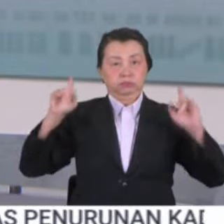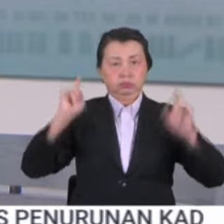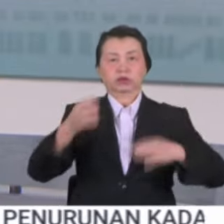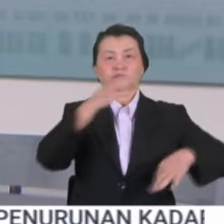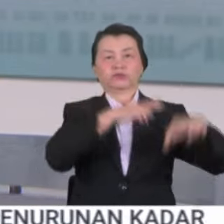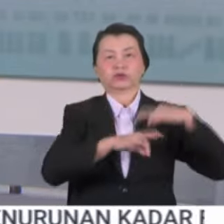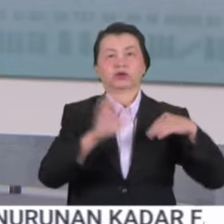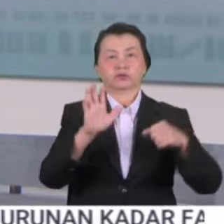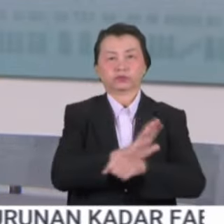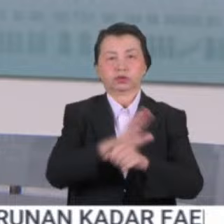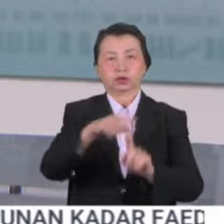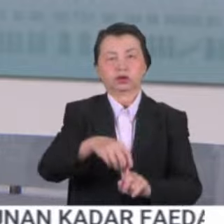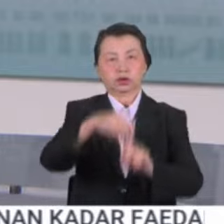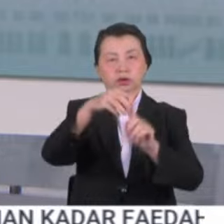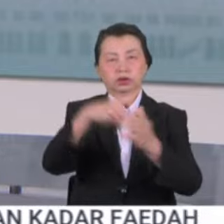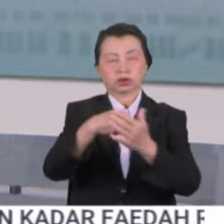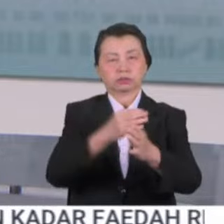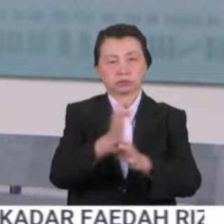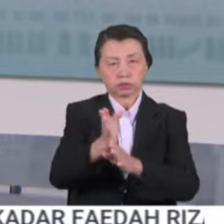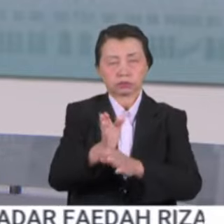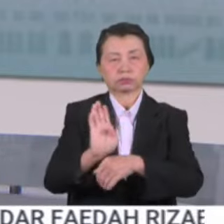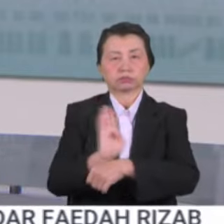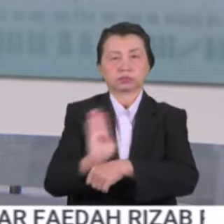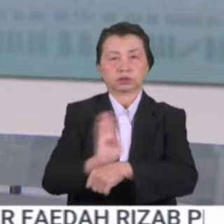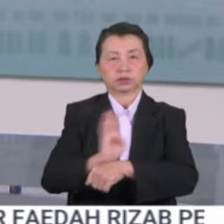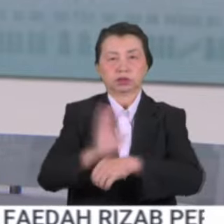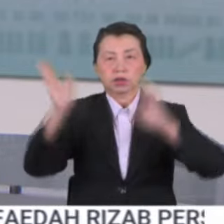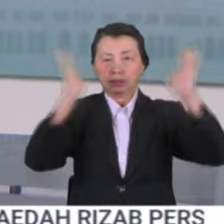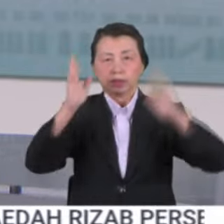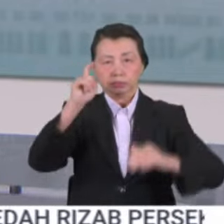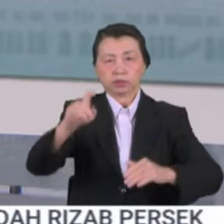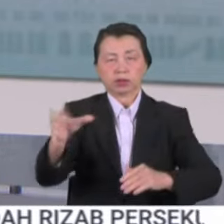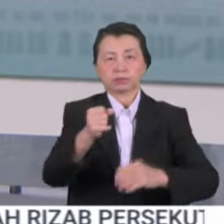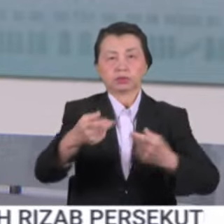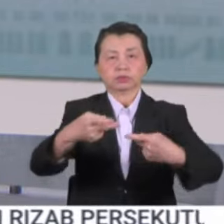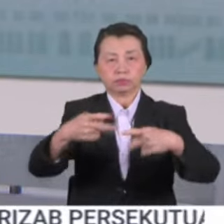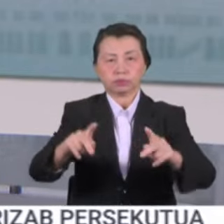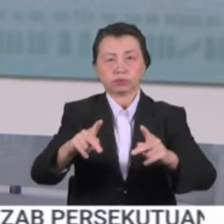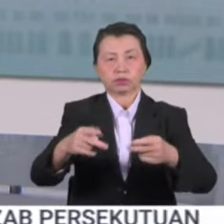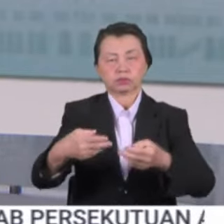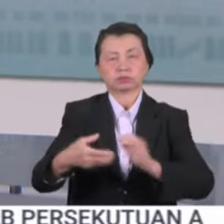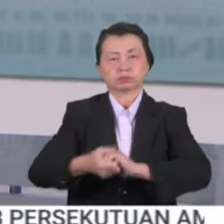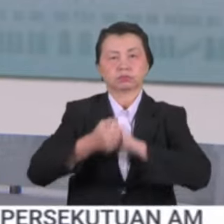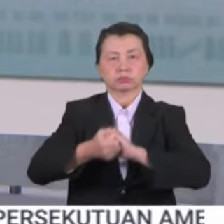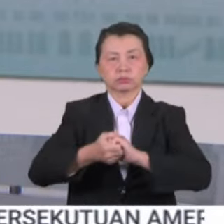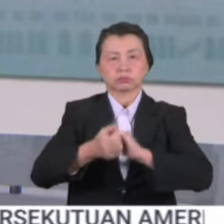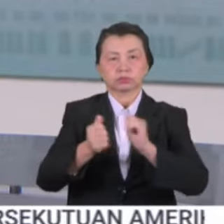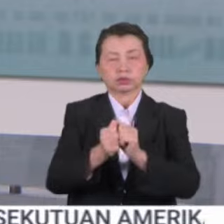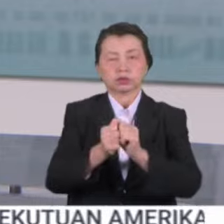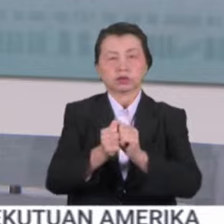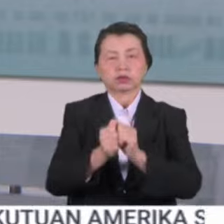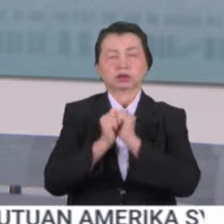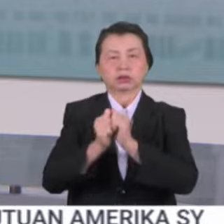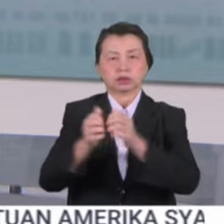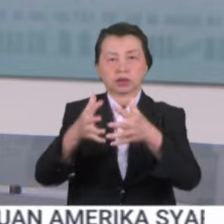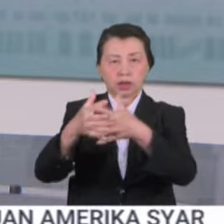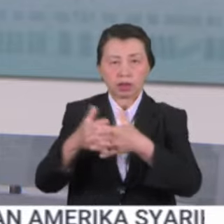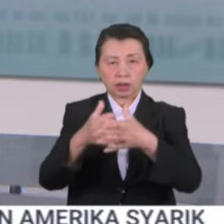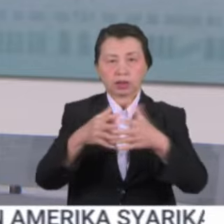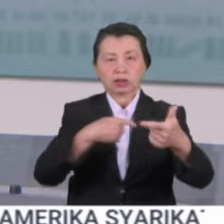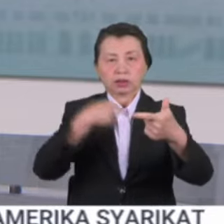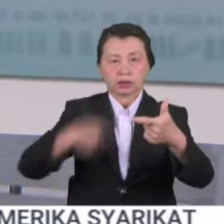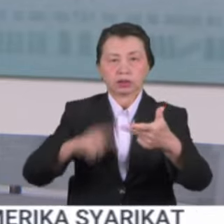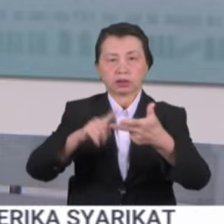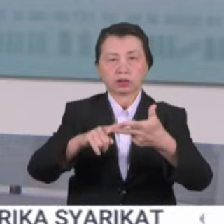dimanfaatkan sepenuhnya, terutama dalam sektor perniagaan. Malaysia perlu mengambil peluang hasil hubungan akrab dibina bersama Amerika